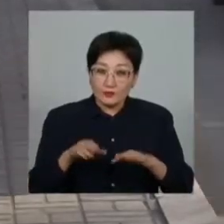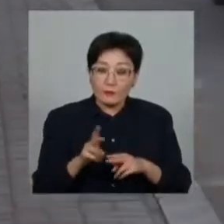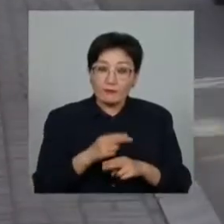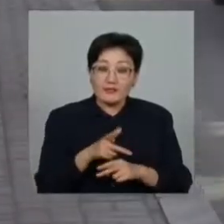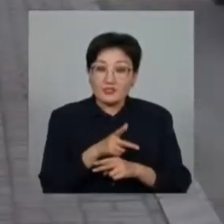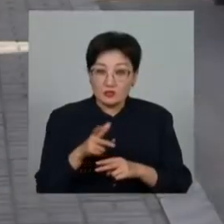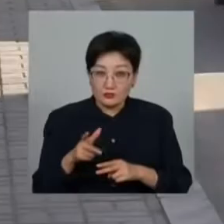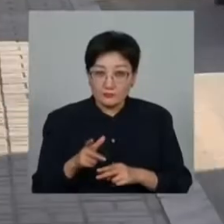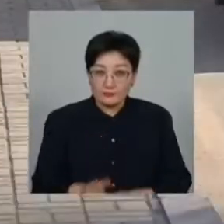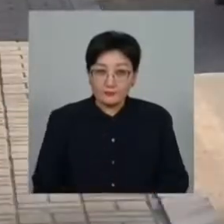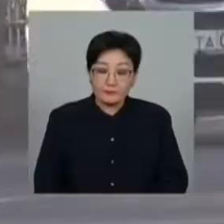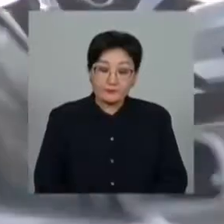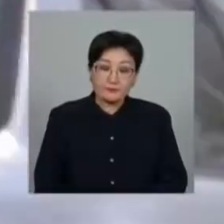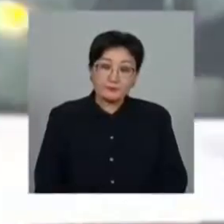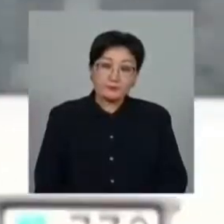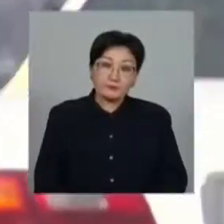системой фиксации